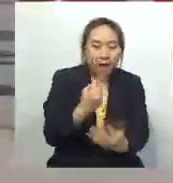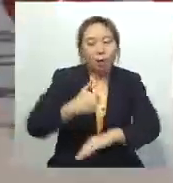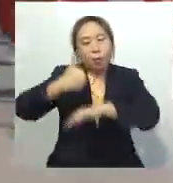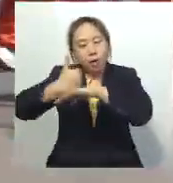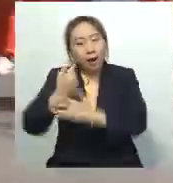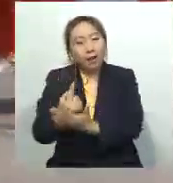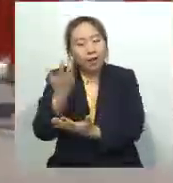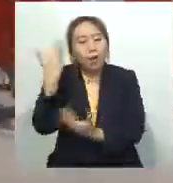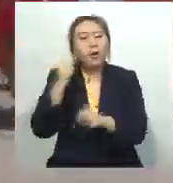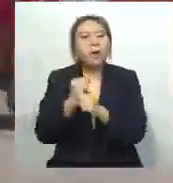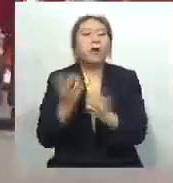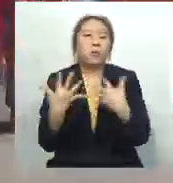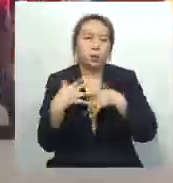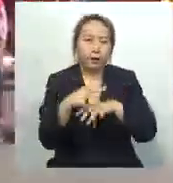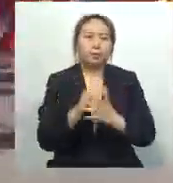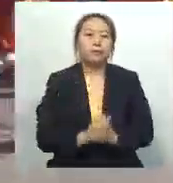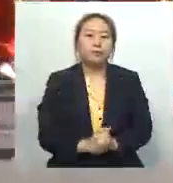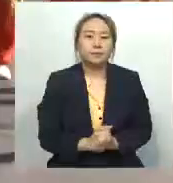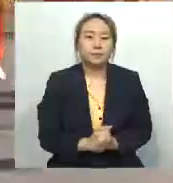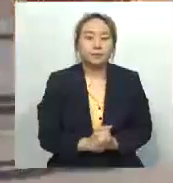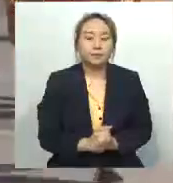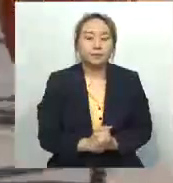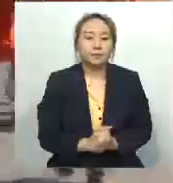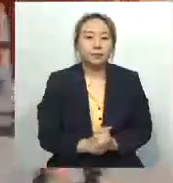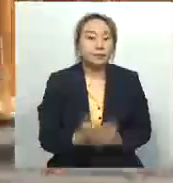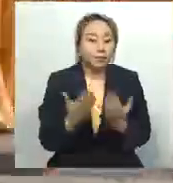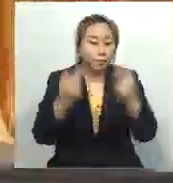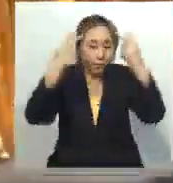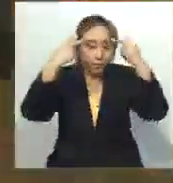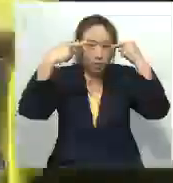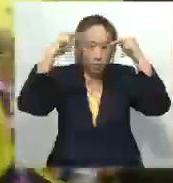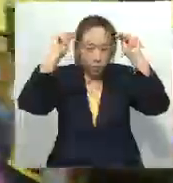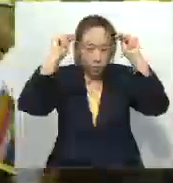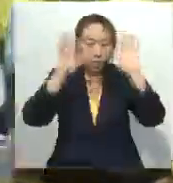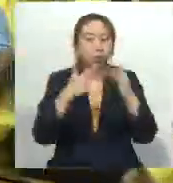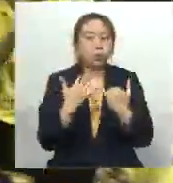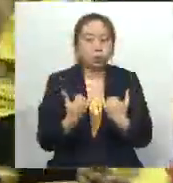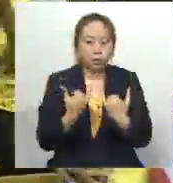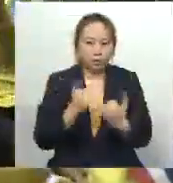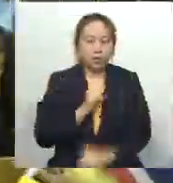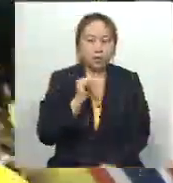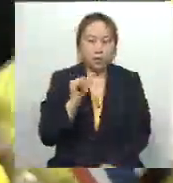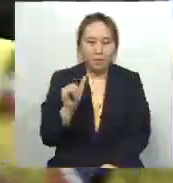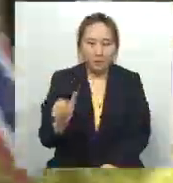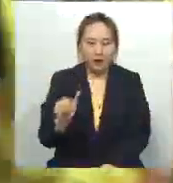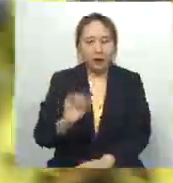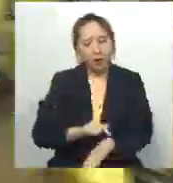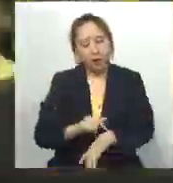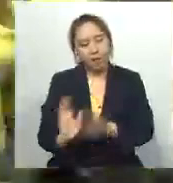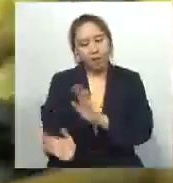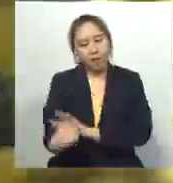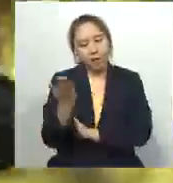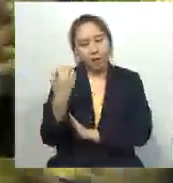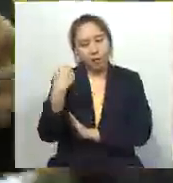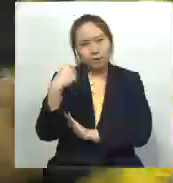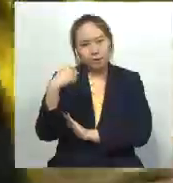ที่เคยทำงานร่วมกันมาก่อนนะครับขณะที่ท่านนายกรัฐมนตรีนะครับวันนี้ท่านเดินทางมาช่วงสายนะครับประมาณ10นาฬิ